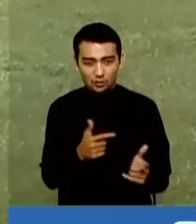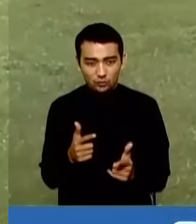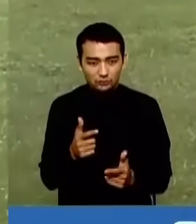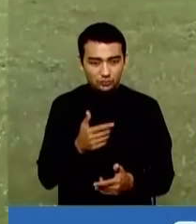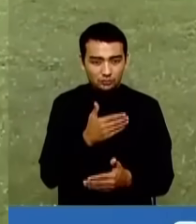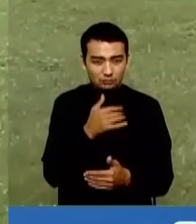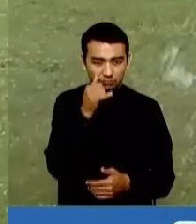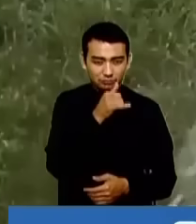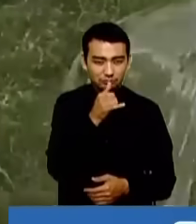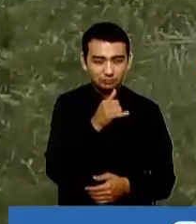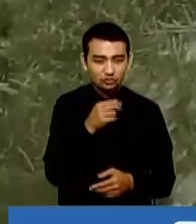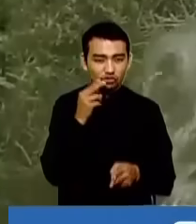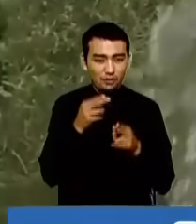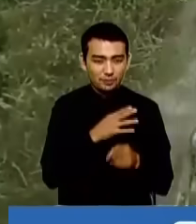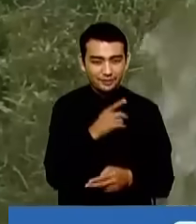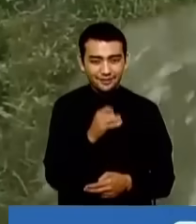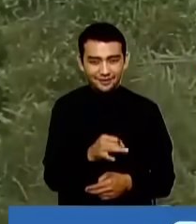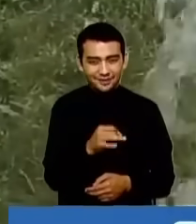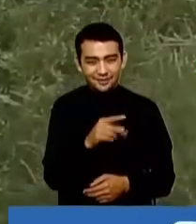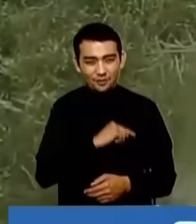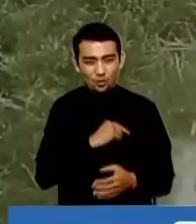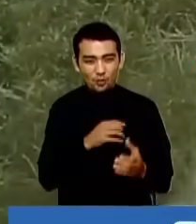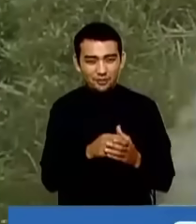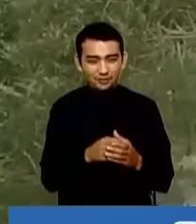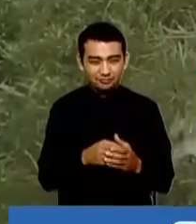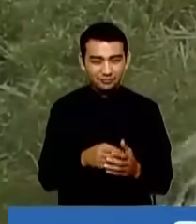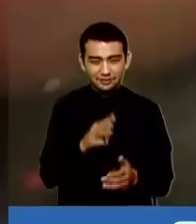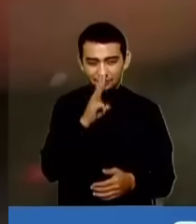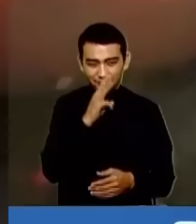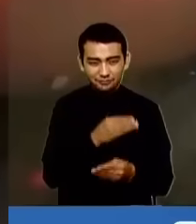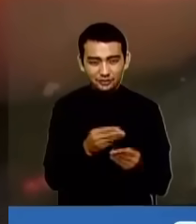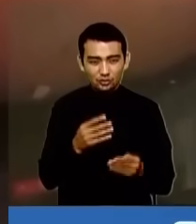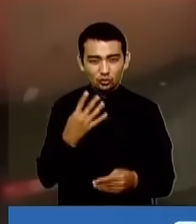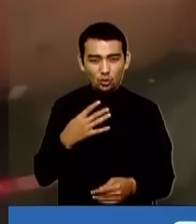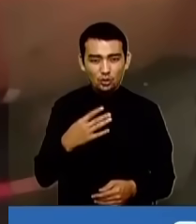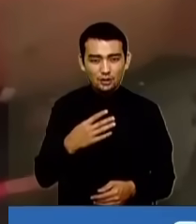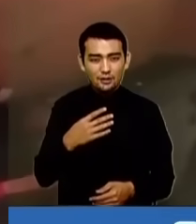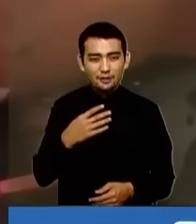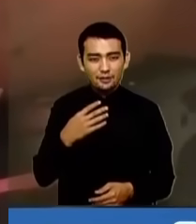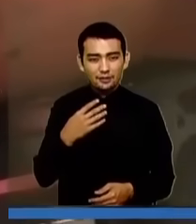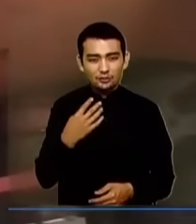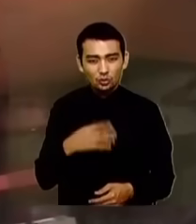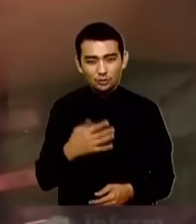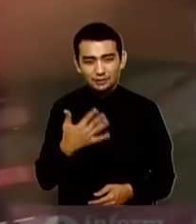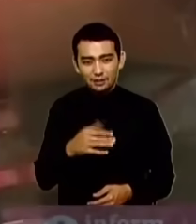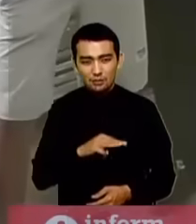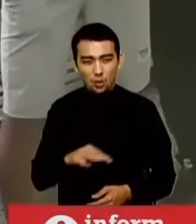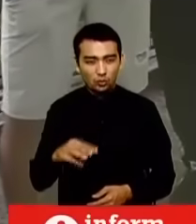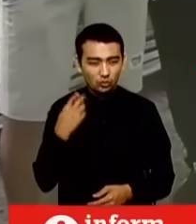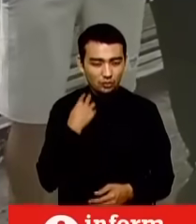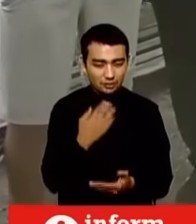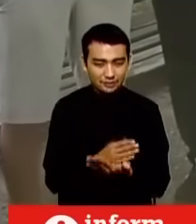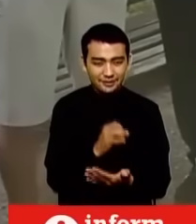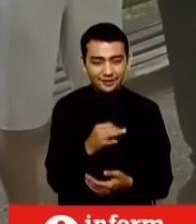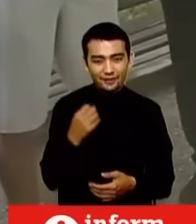деп шағымданды. Айтуларынша серіктестіктің жұмысшылар алдындағы қарызы 40-50 миллион теңге шамасында. Мекеме